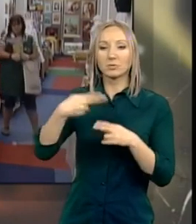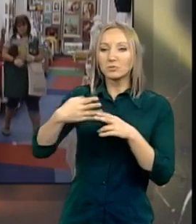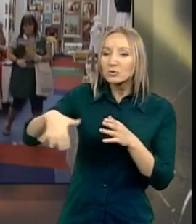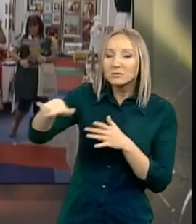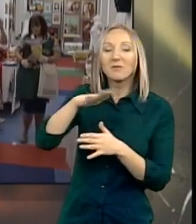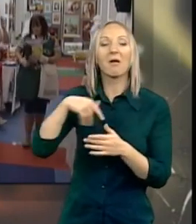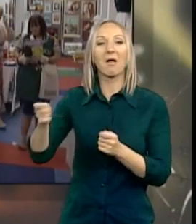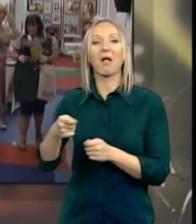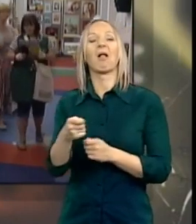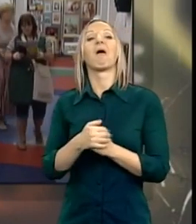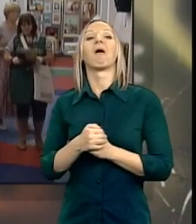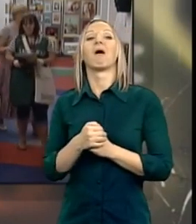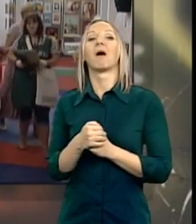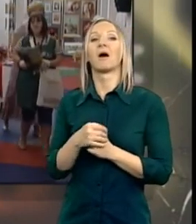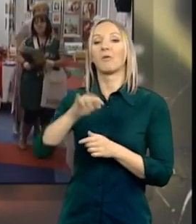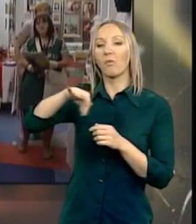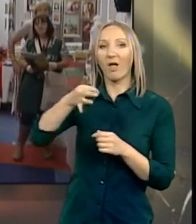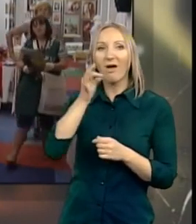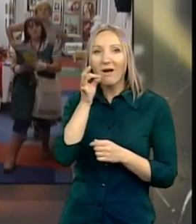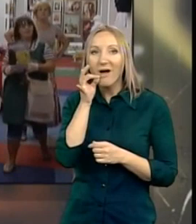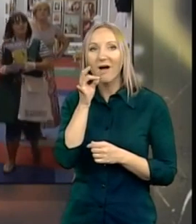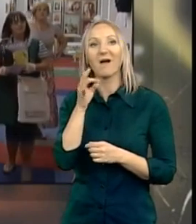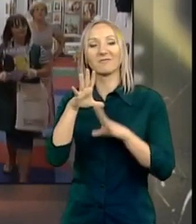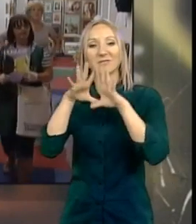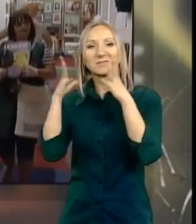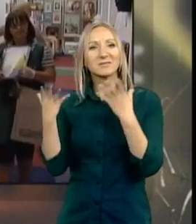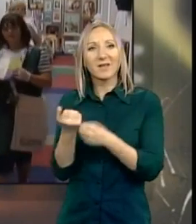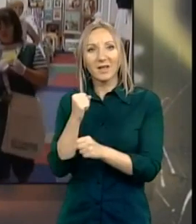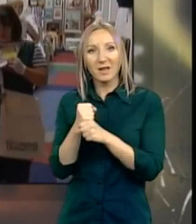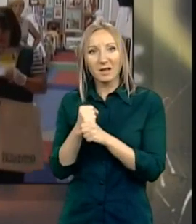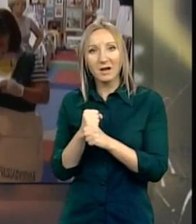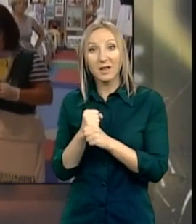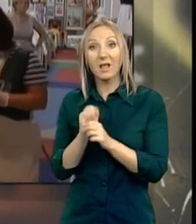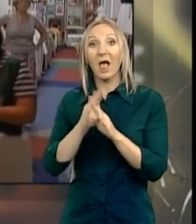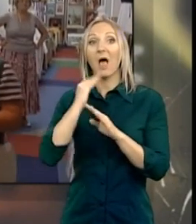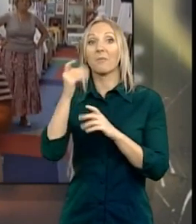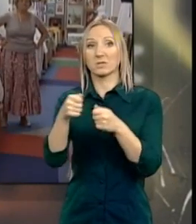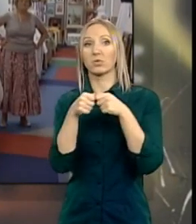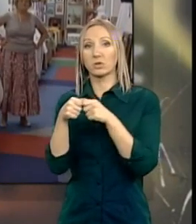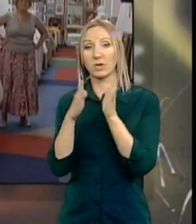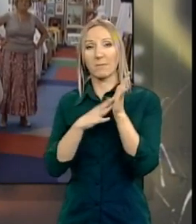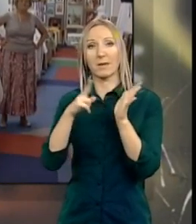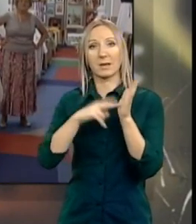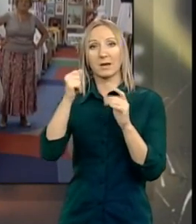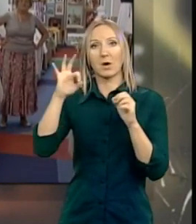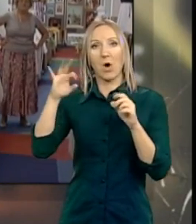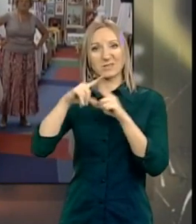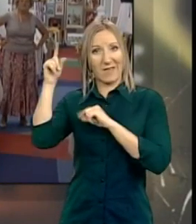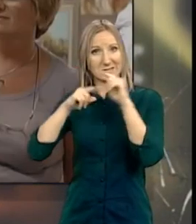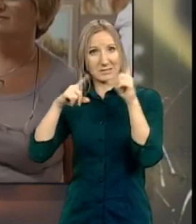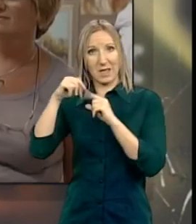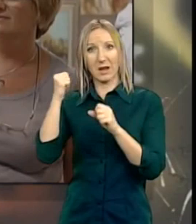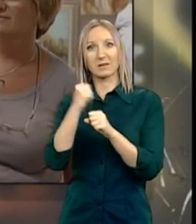prostore, prostorije i sve. I dok nisam sa uzbuđenjima na Rozve Zara, tamo gdje